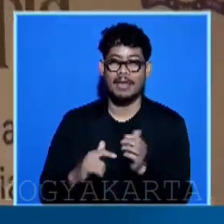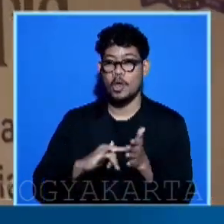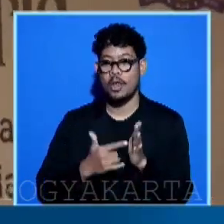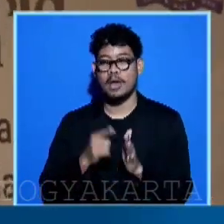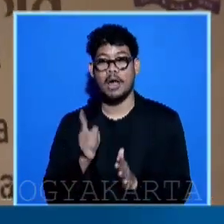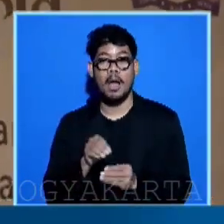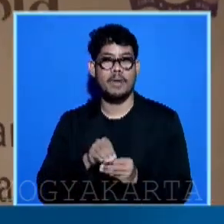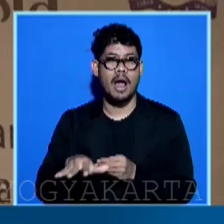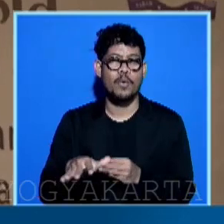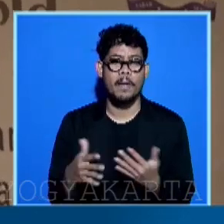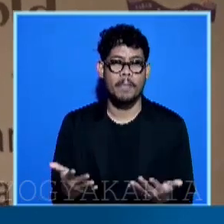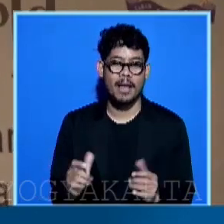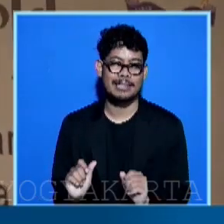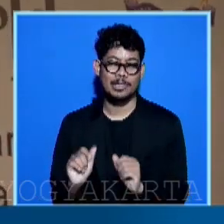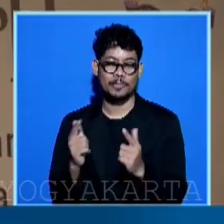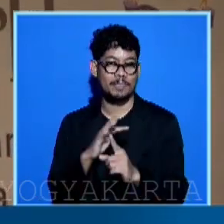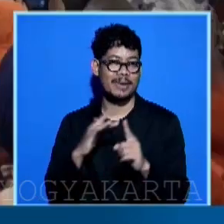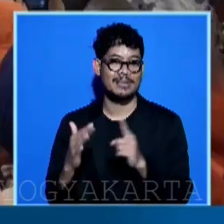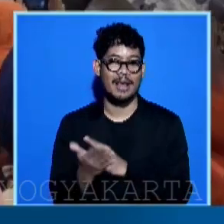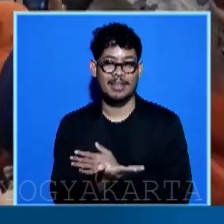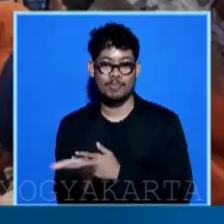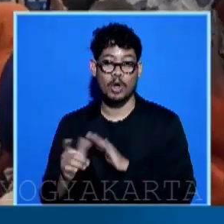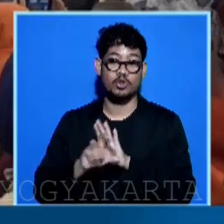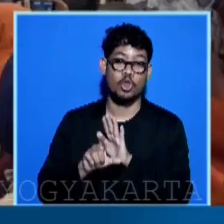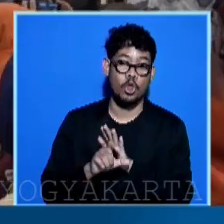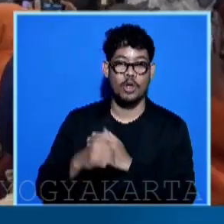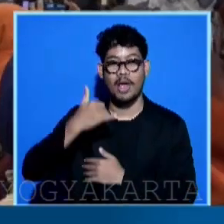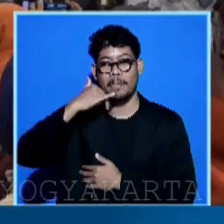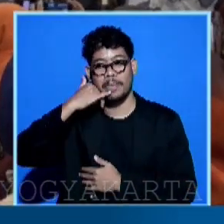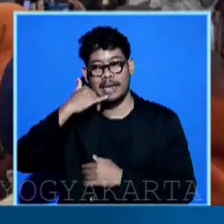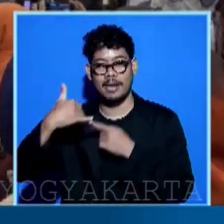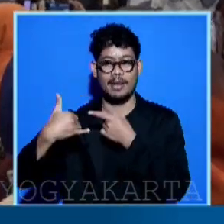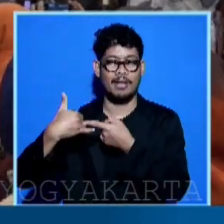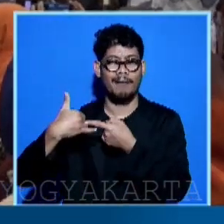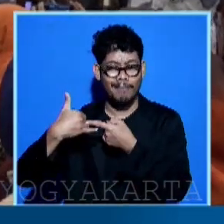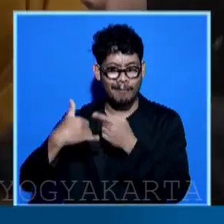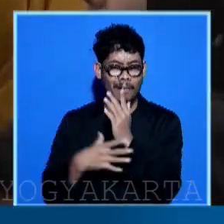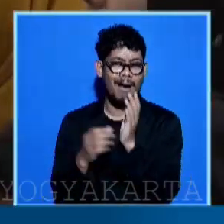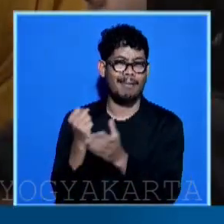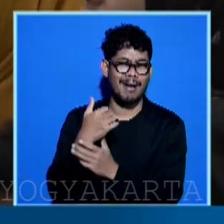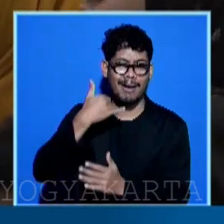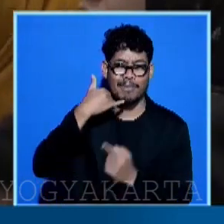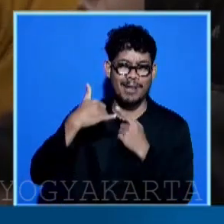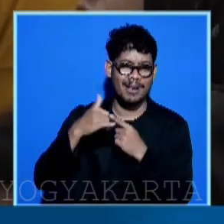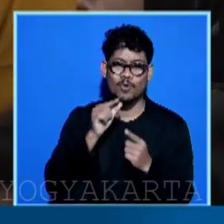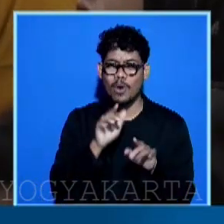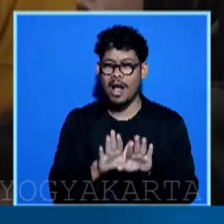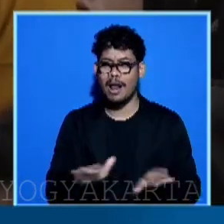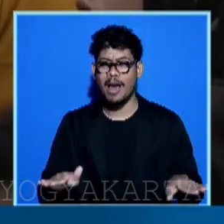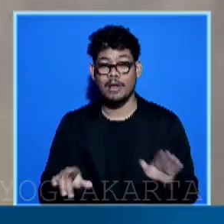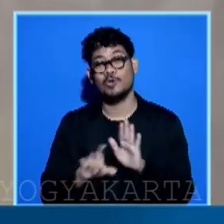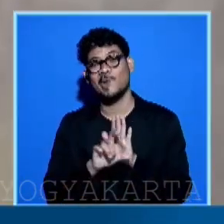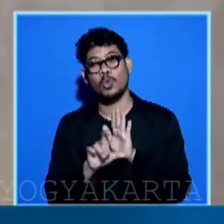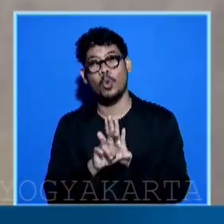masyarakat salah satu contohnya adalah bahaya penggunaan Ponsel pintar bagi anak-anak bahkan sejumlah negara di Eropa sudah